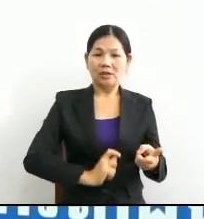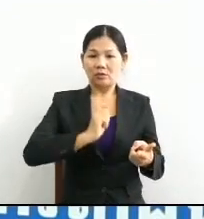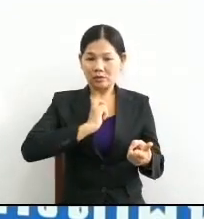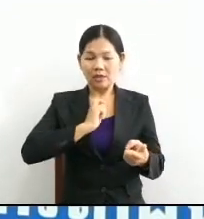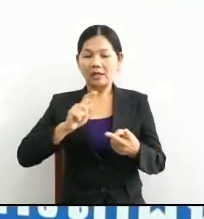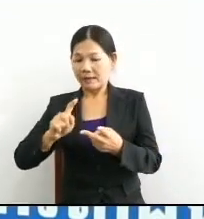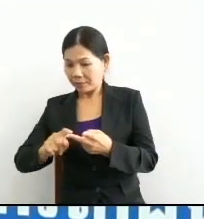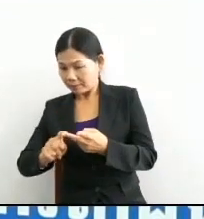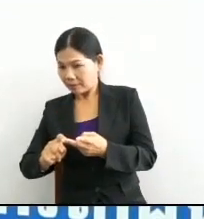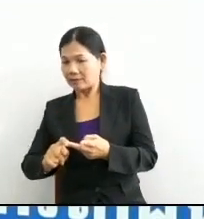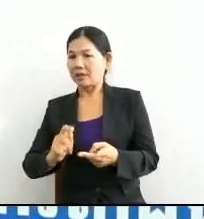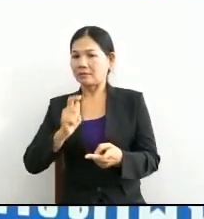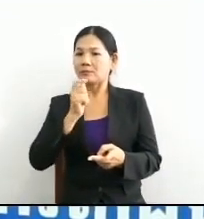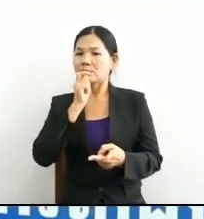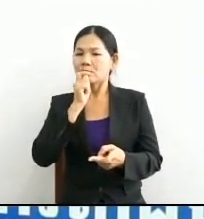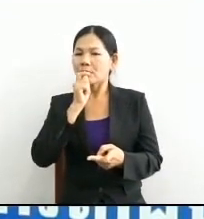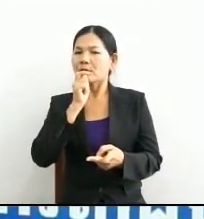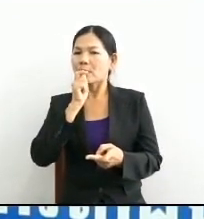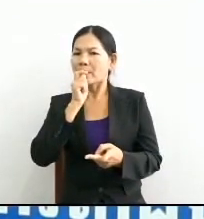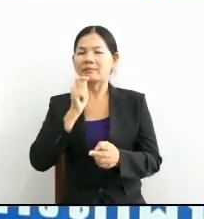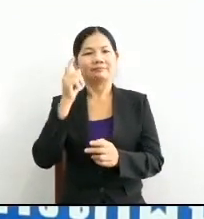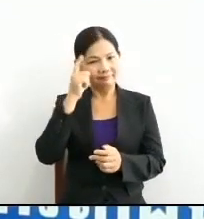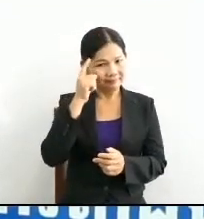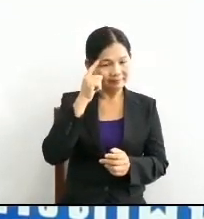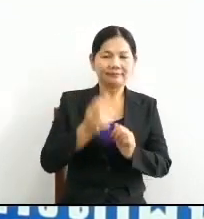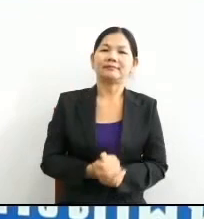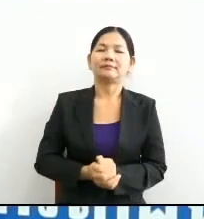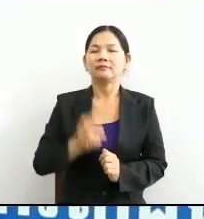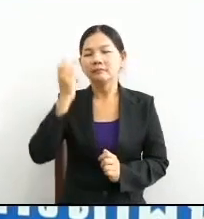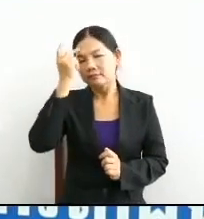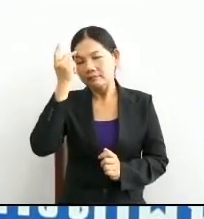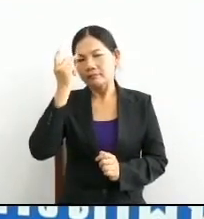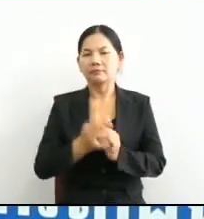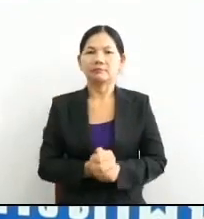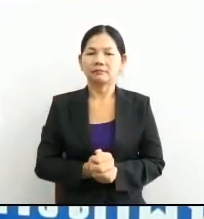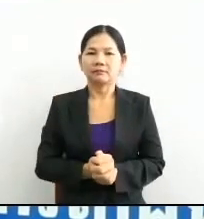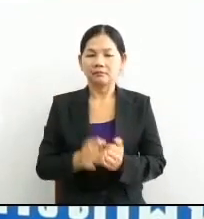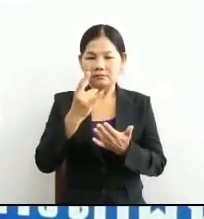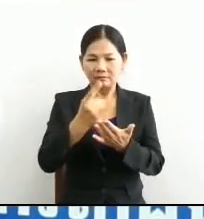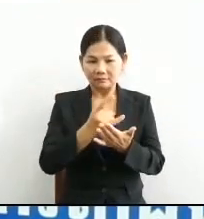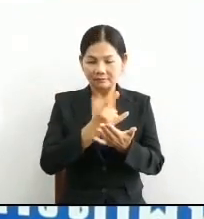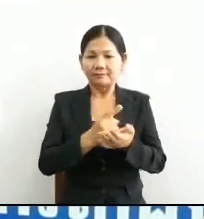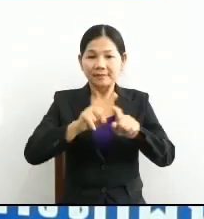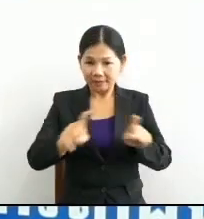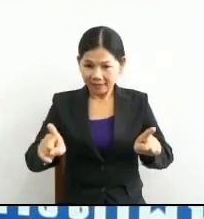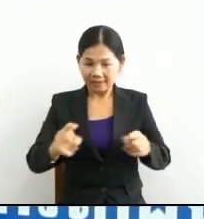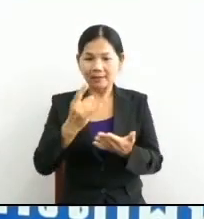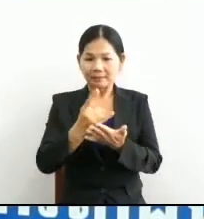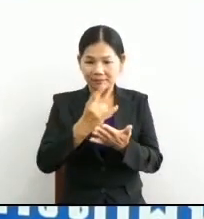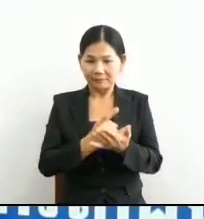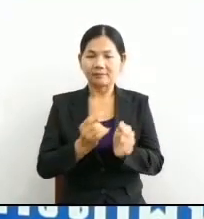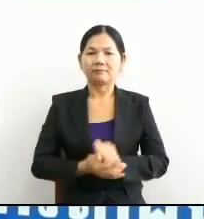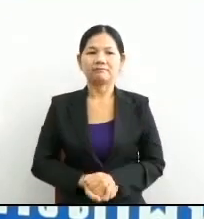ọc này là ọ hài à lấy dương nè khói con cực cực kẻ bị mê riêng nhường tịch con